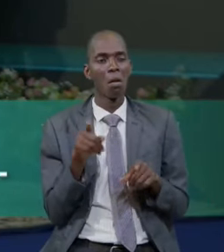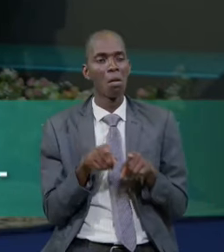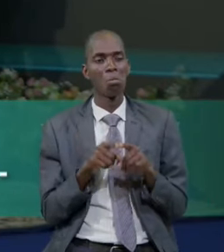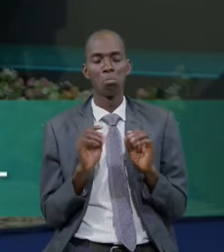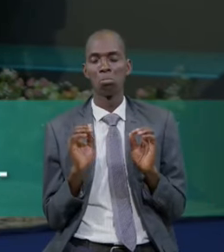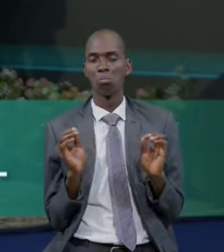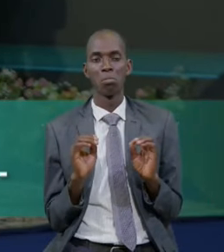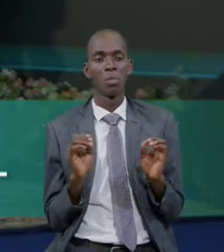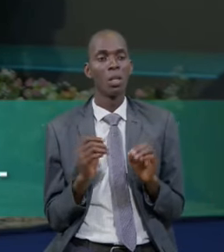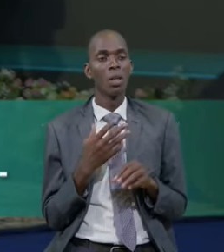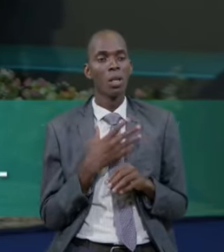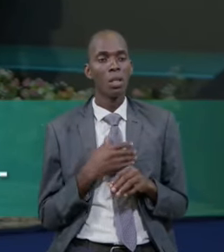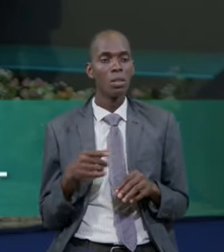lui